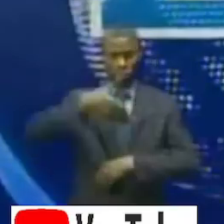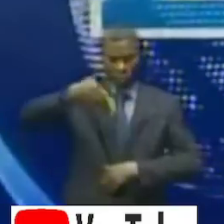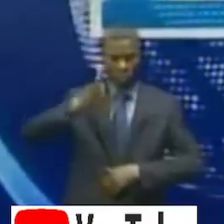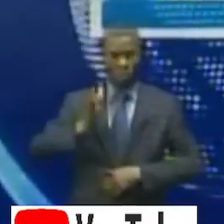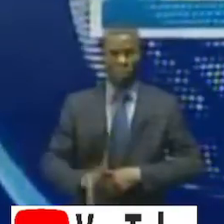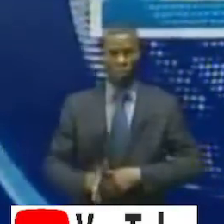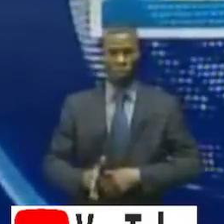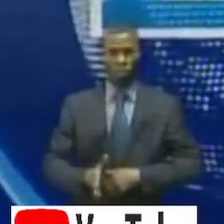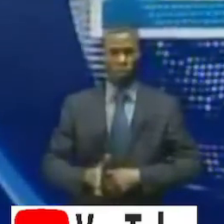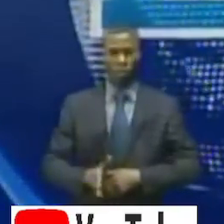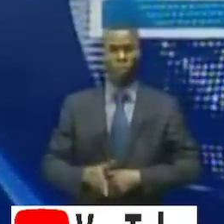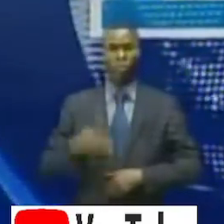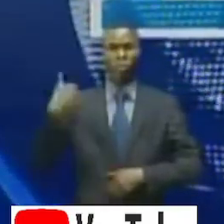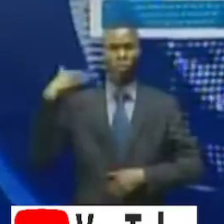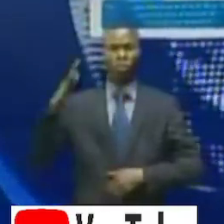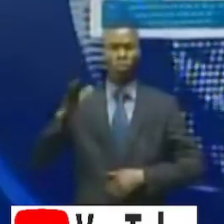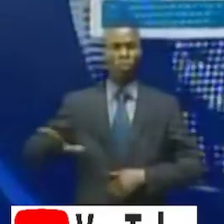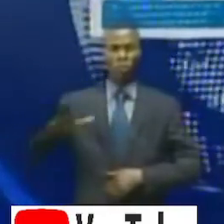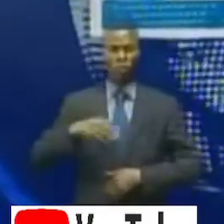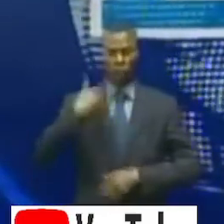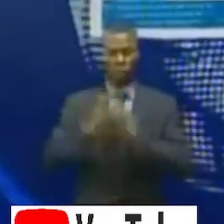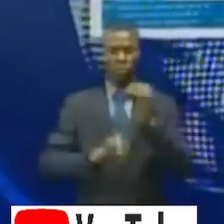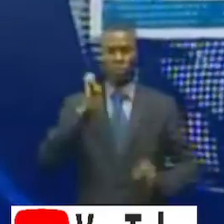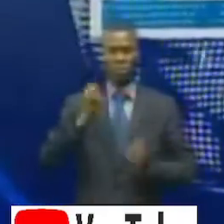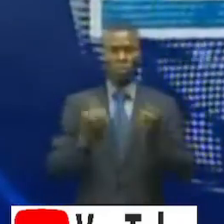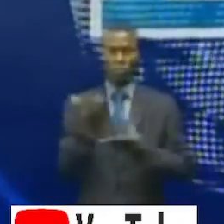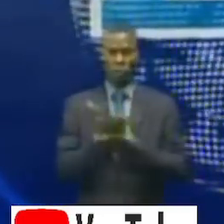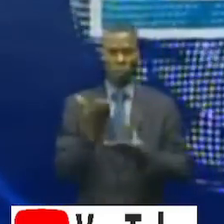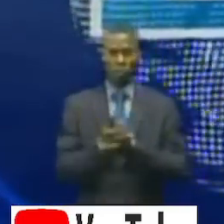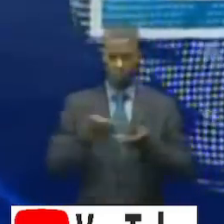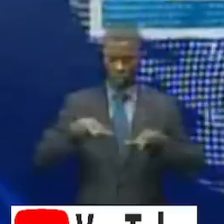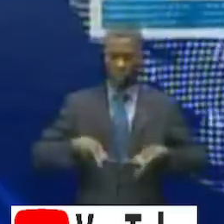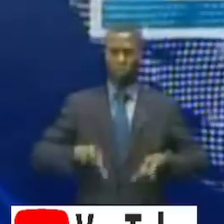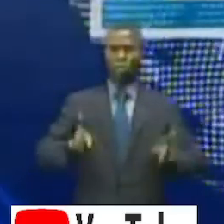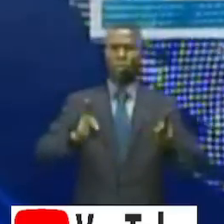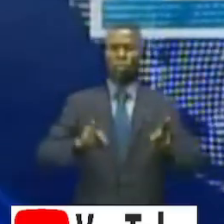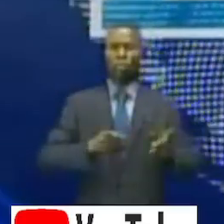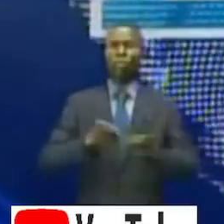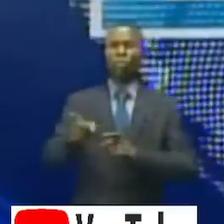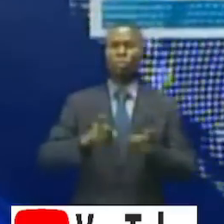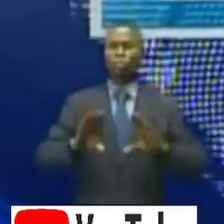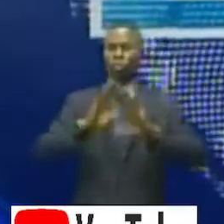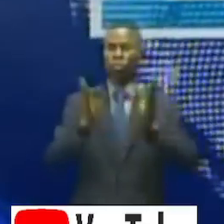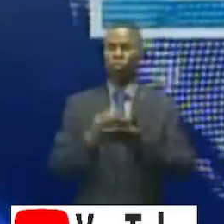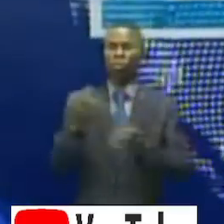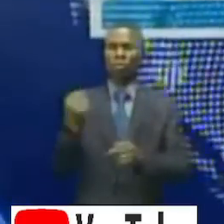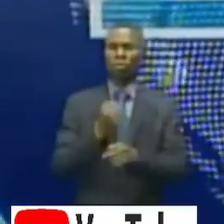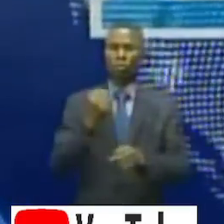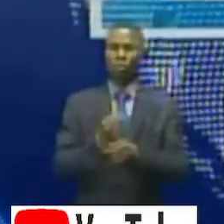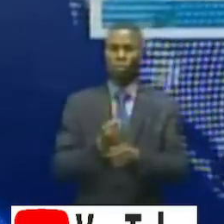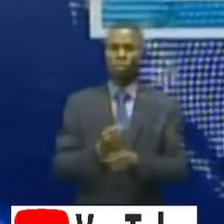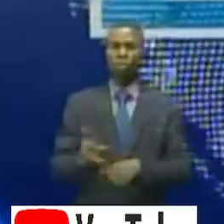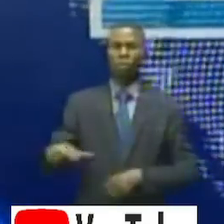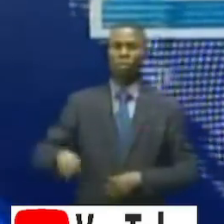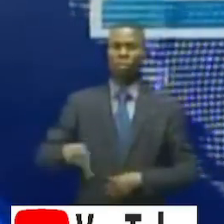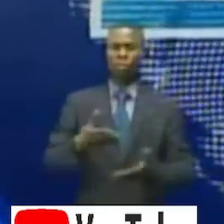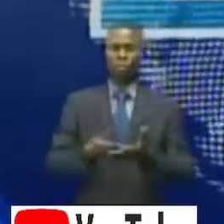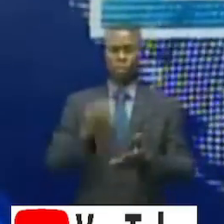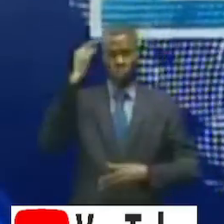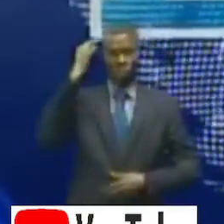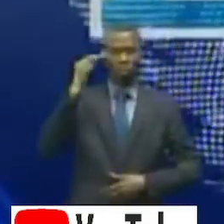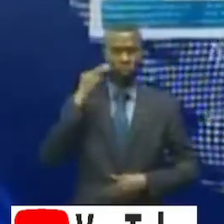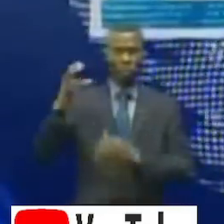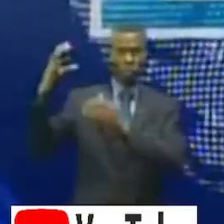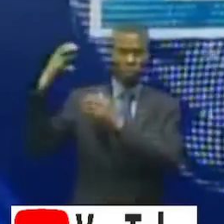régionaux des États membres vont évaluer le document qui va servir de guide pour toutes les activités de la région. C'est le ministre